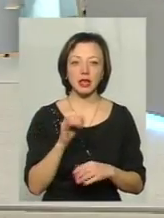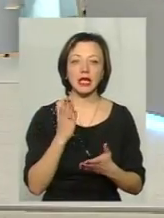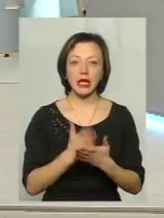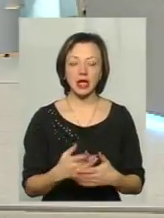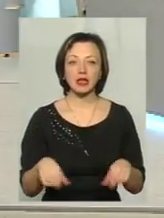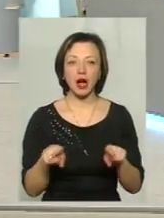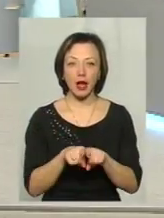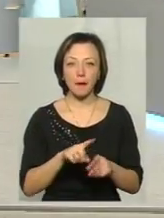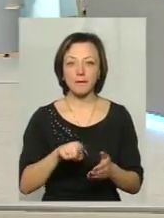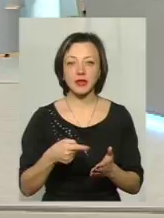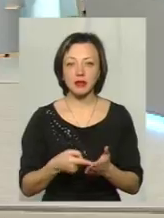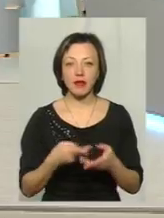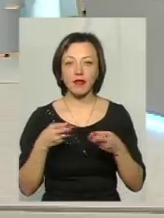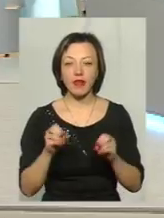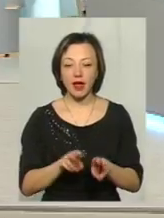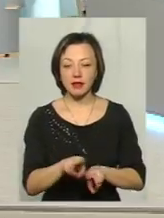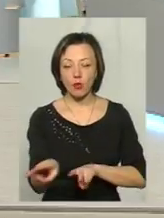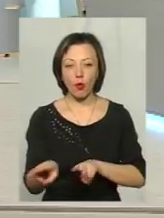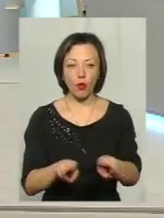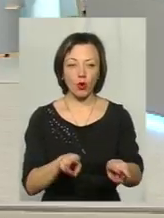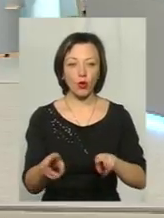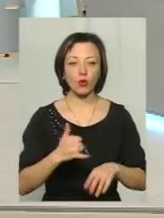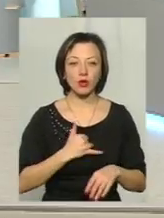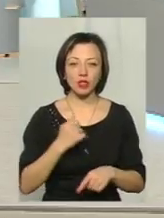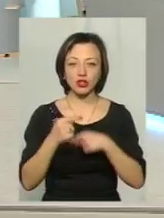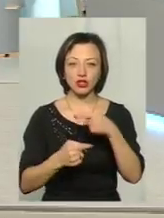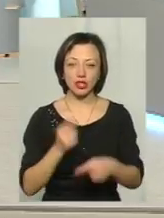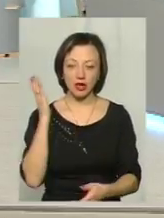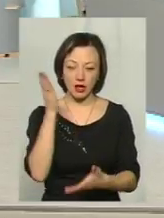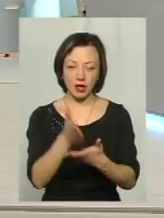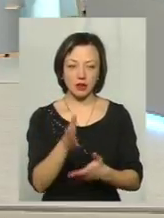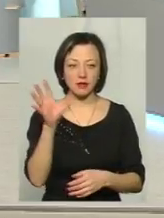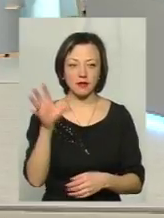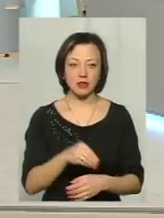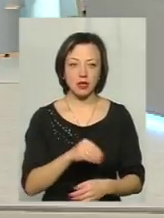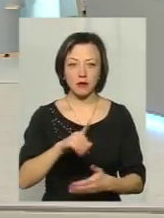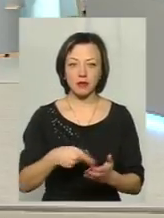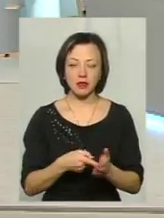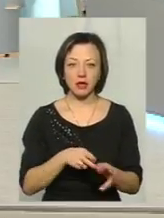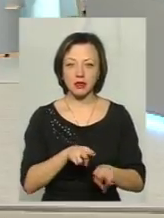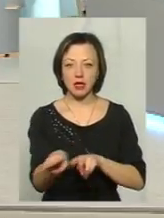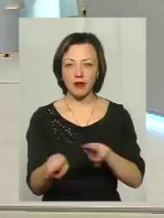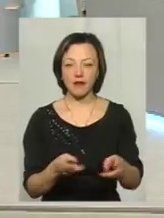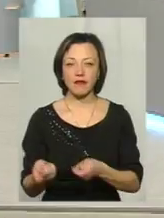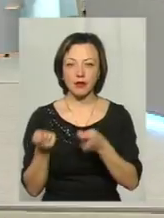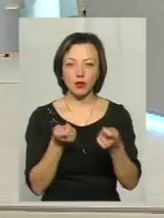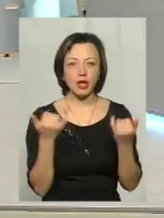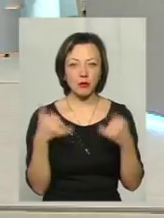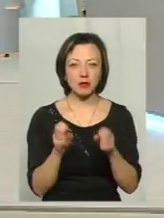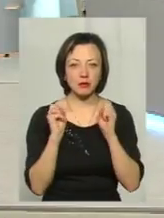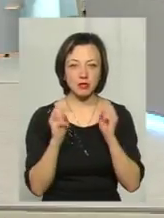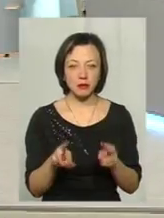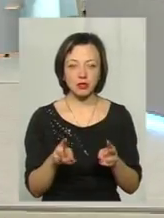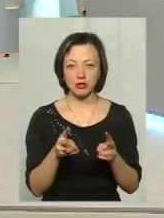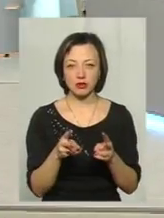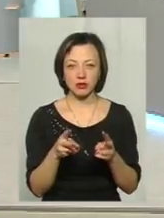Такі міста, де залізниця обходить, а нас через все місто проходить залізниця, яку везуть всю. Хімічно небезпечні